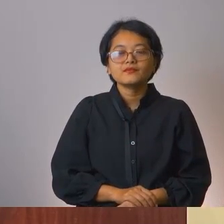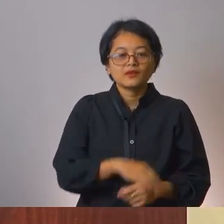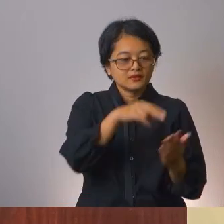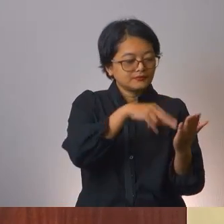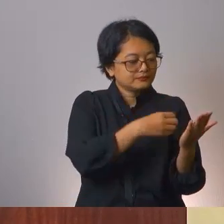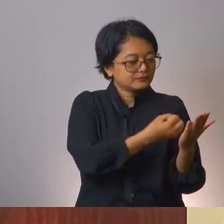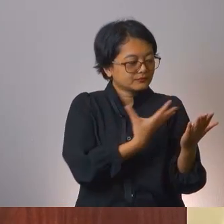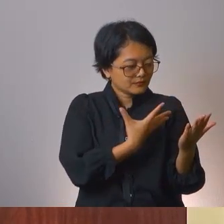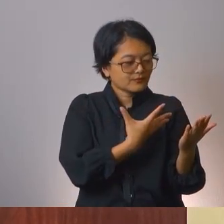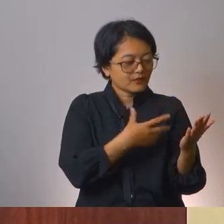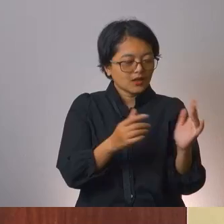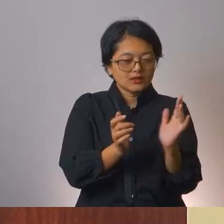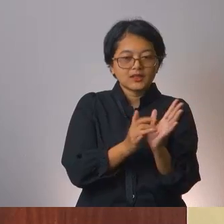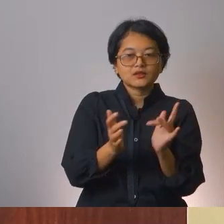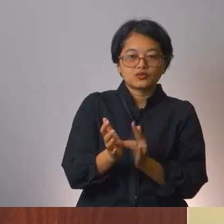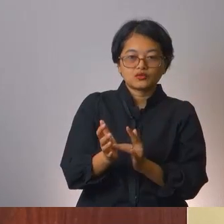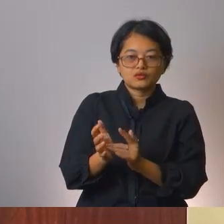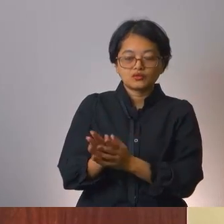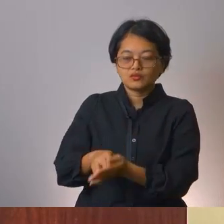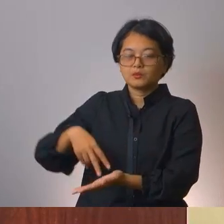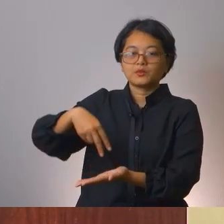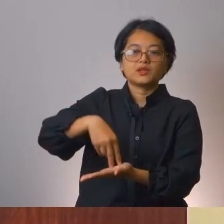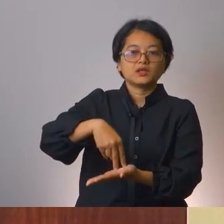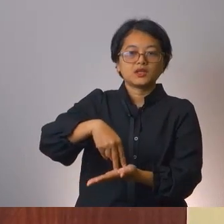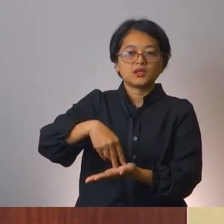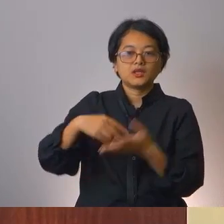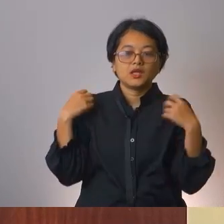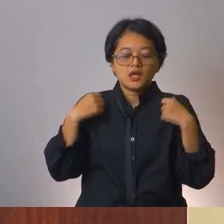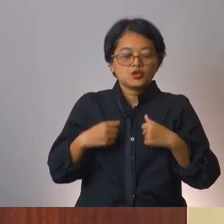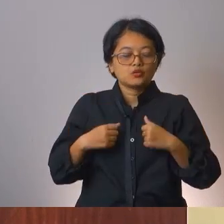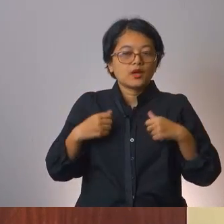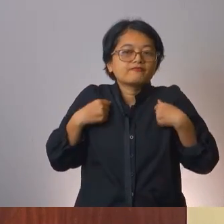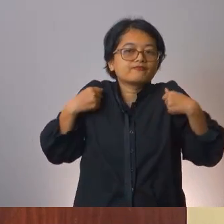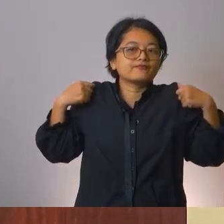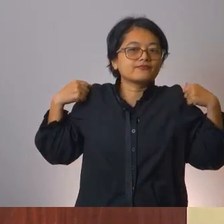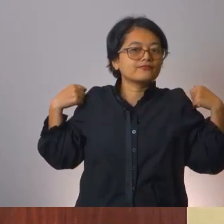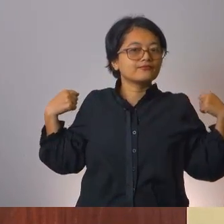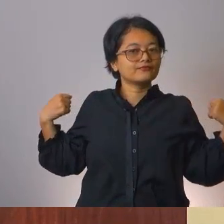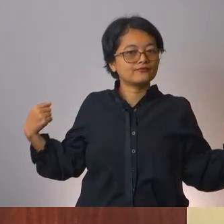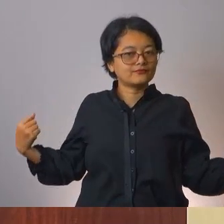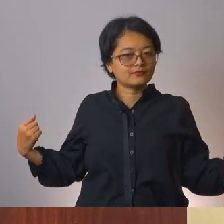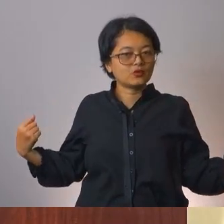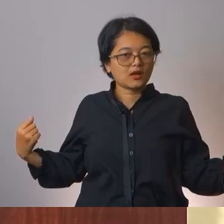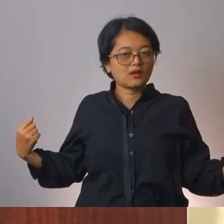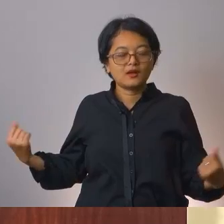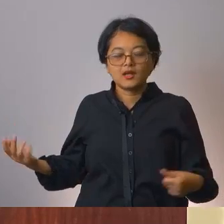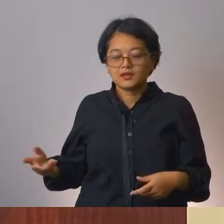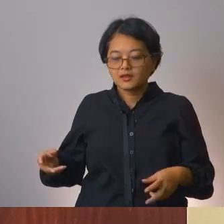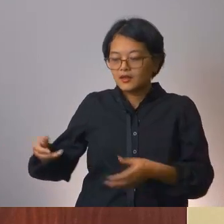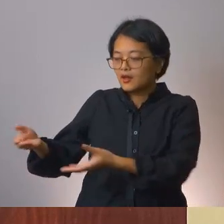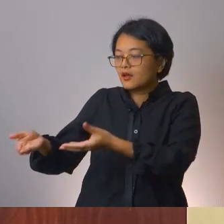bangunlah Yesus dan menanggalkan jubahnya. Ia mengambil sehelai kain lenan dan